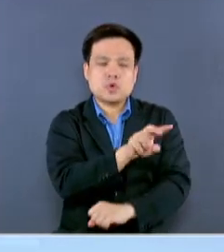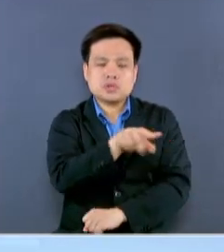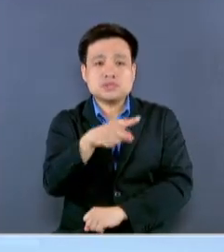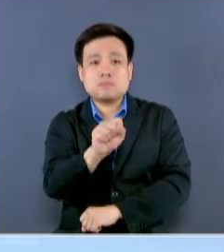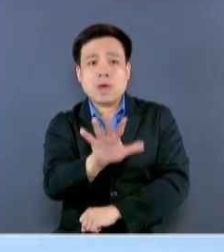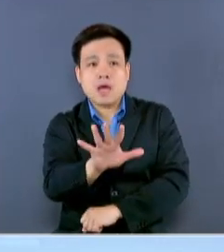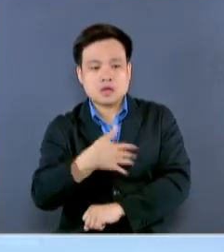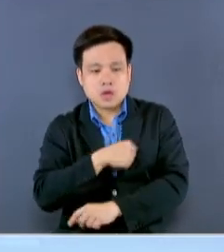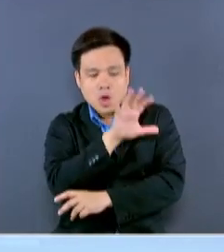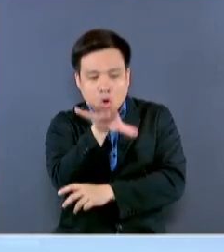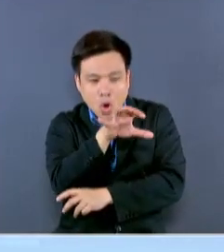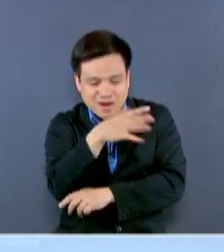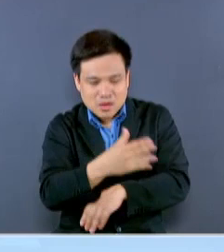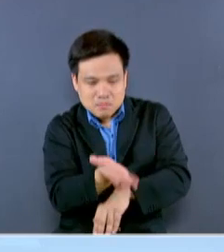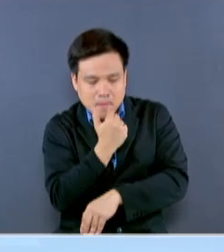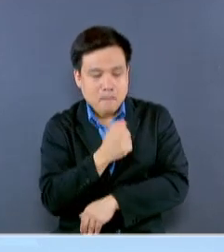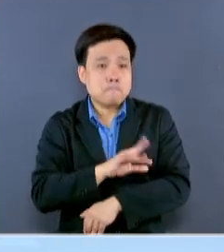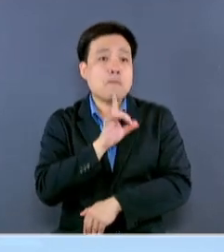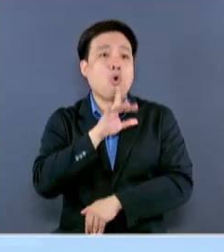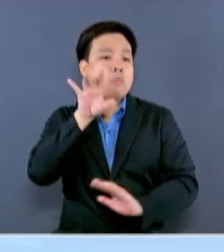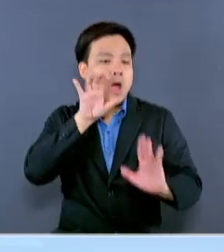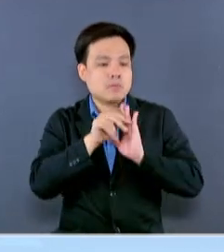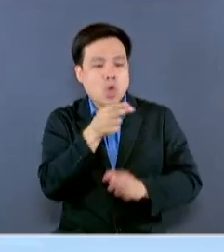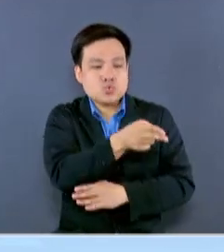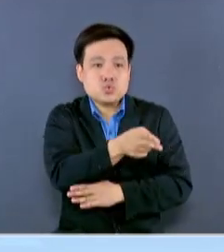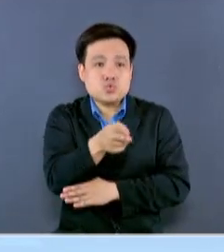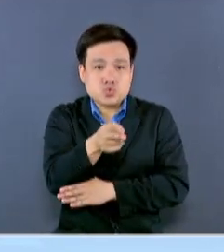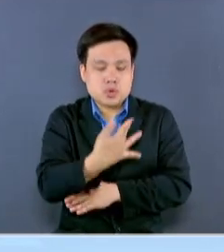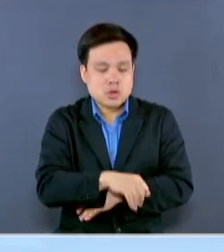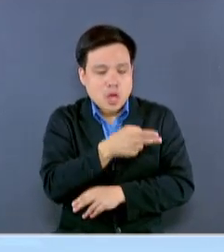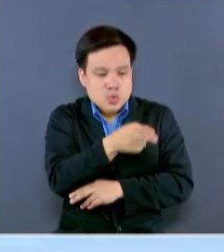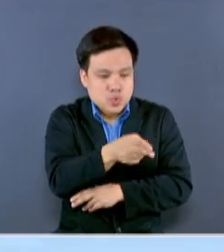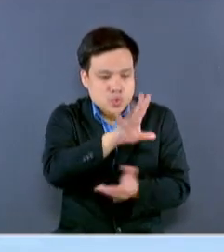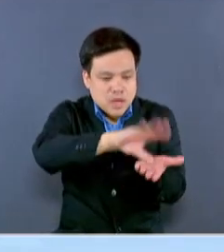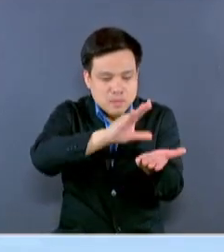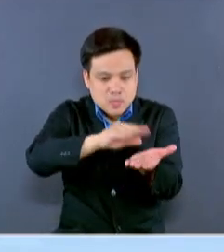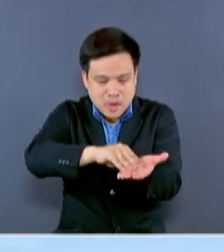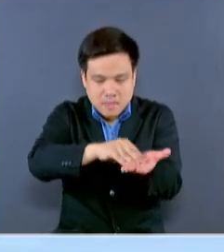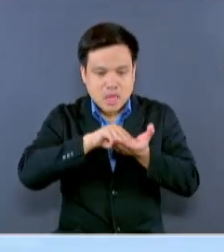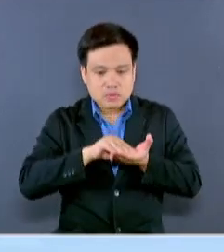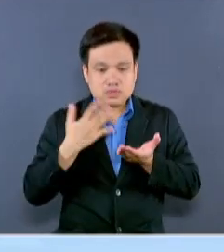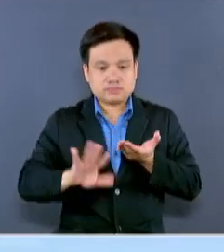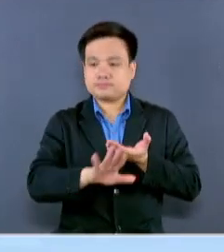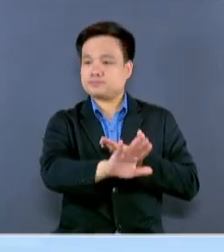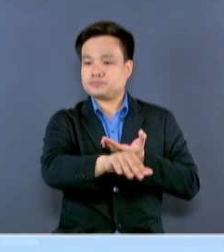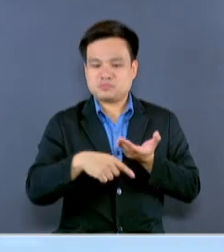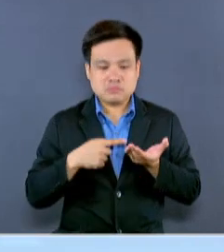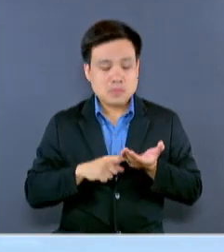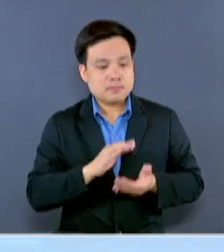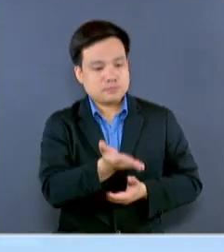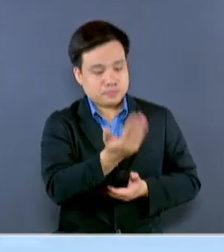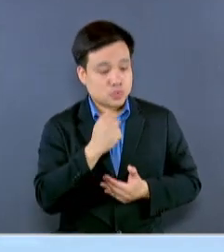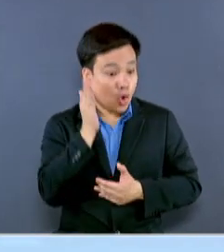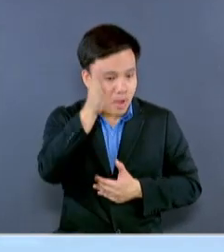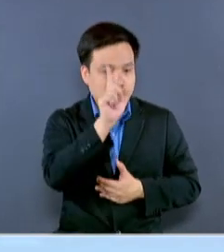แล้วฮะก็เอาคลิปเหล่านั้นหรือรูปที่ถ่ายนี่แหละมาใช้ในการ blackmailฮะข่มขู่เลยบอกจะต้องมาหาที่โรงแรมนะแล้ว